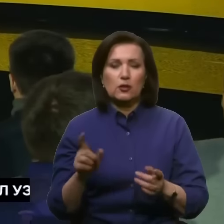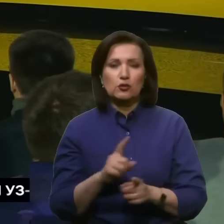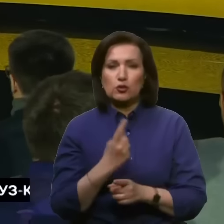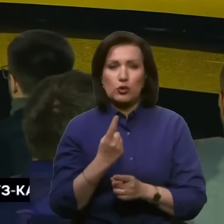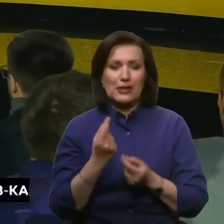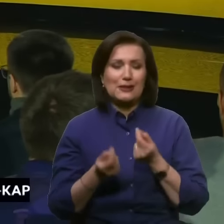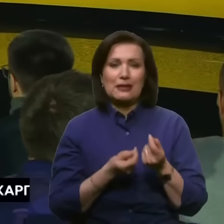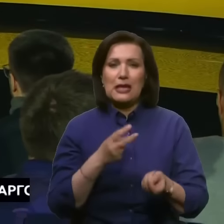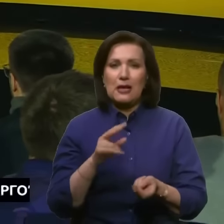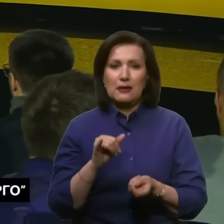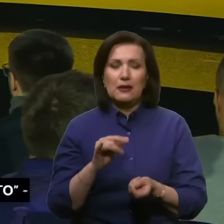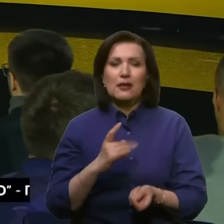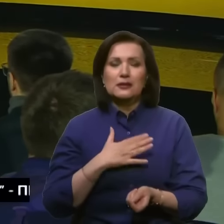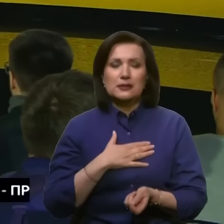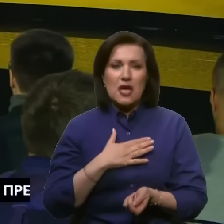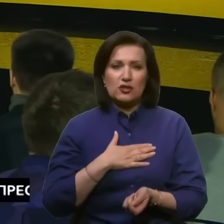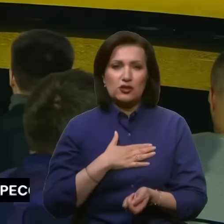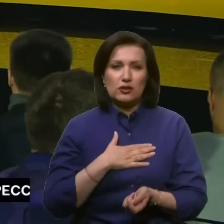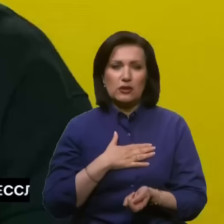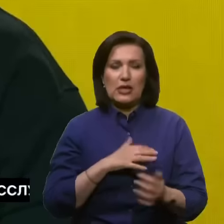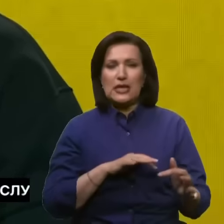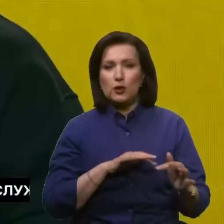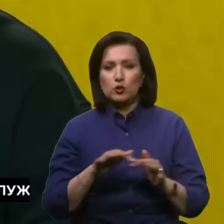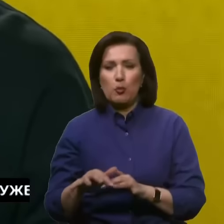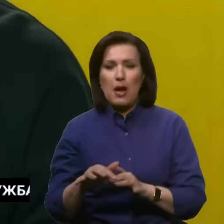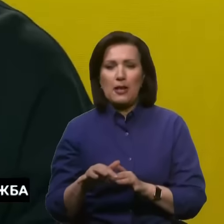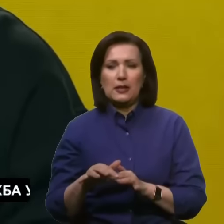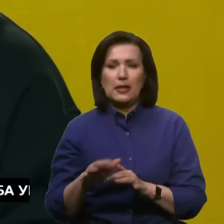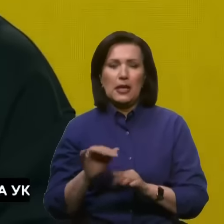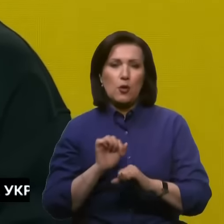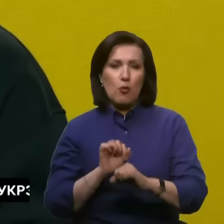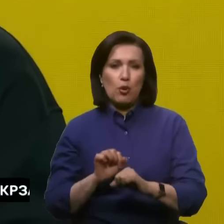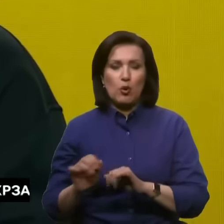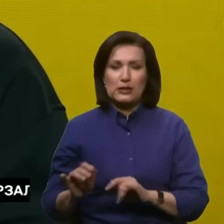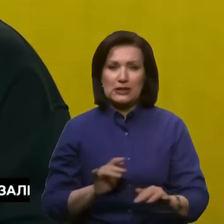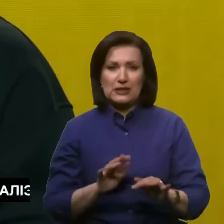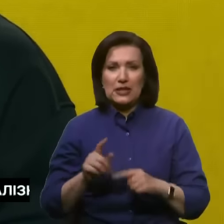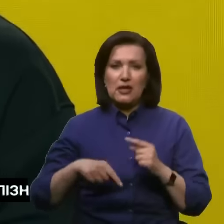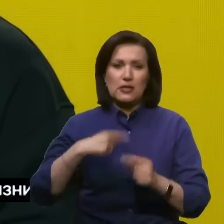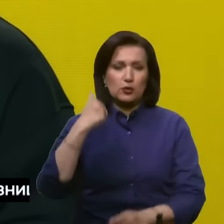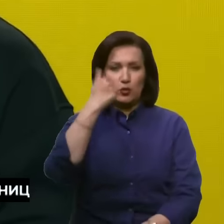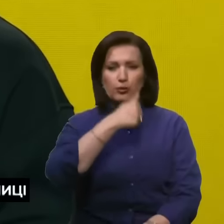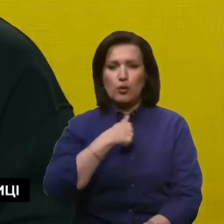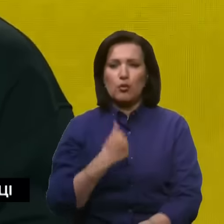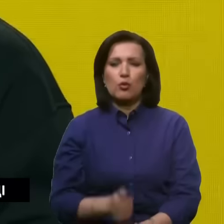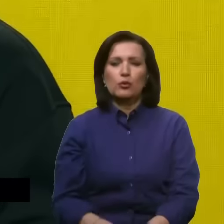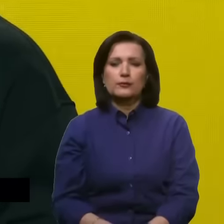жодної деталі з наших контрнаступальних і оборонних дій наступного року.